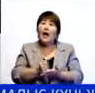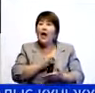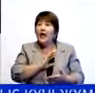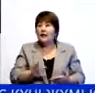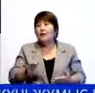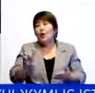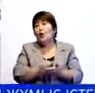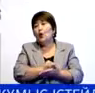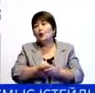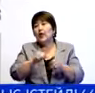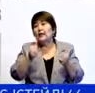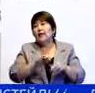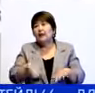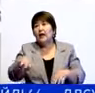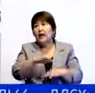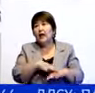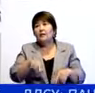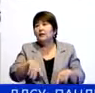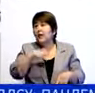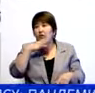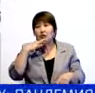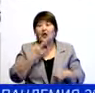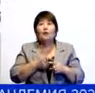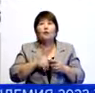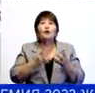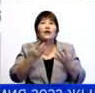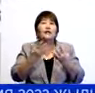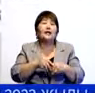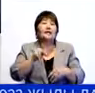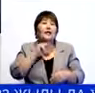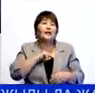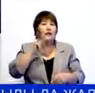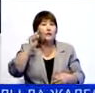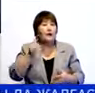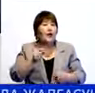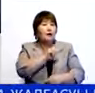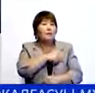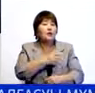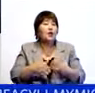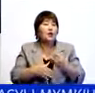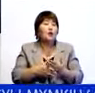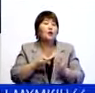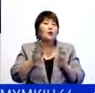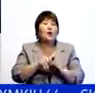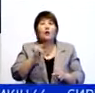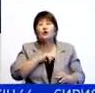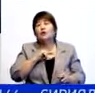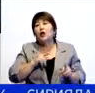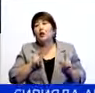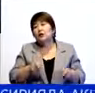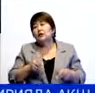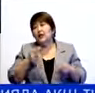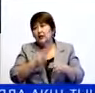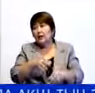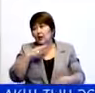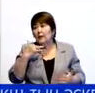немесе құжаттандырылмаған азаматтар аймақта да жеткілікті. Мұндай санаттағы азаматтардың білім алуына, медициналық көмекке жүгінуіне, жұмысқа орналасуына